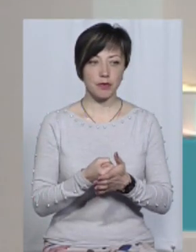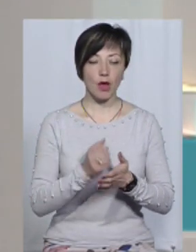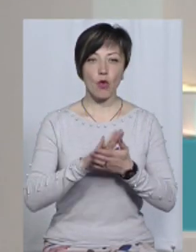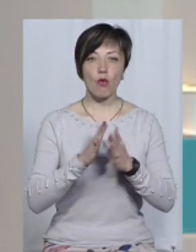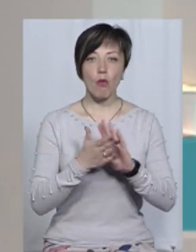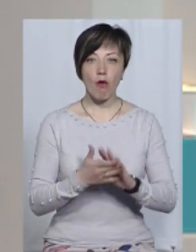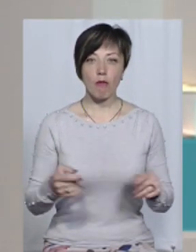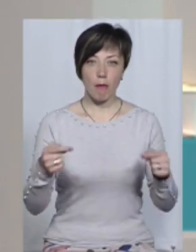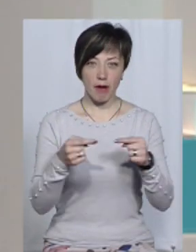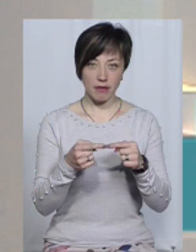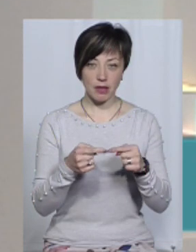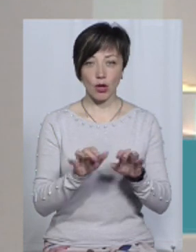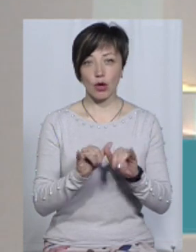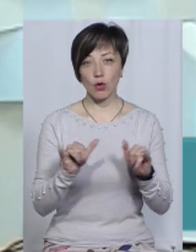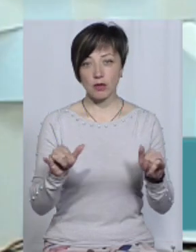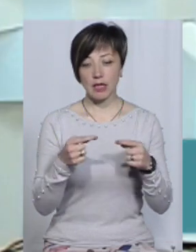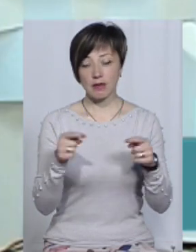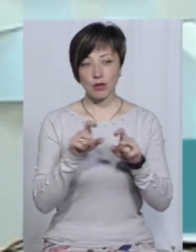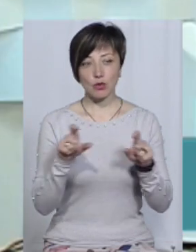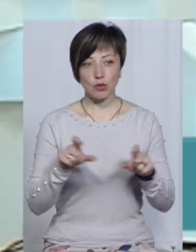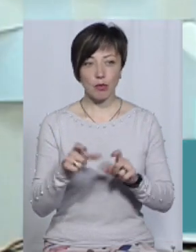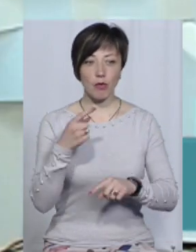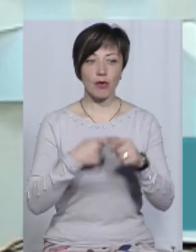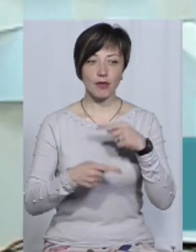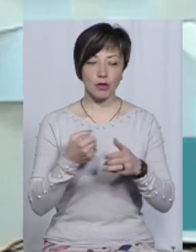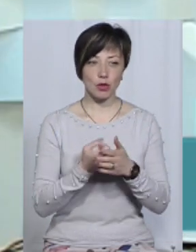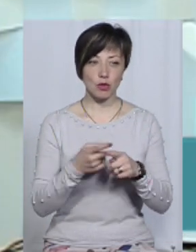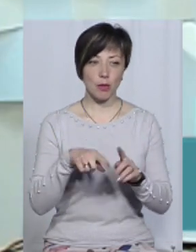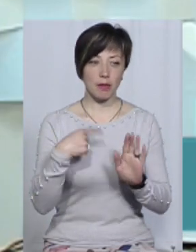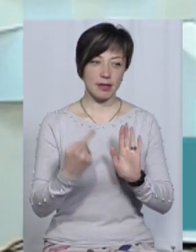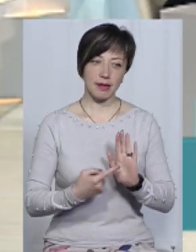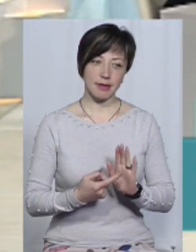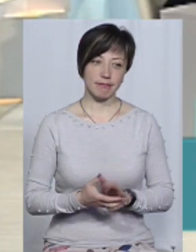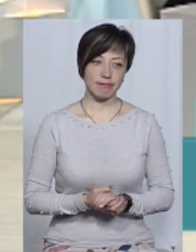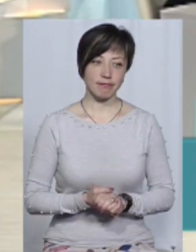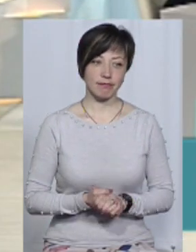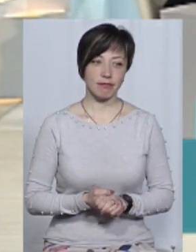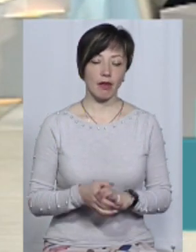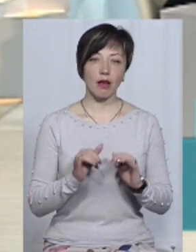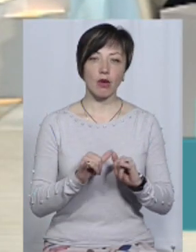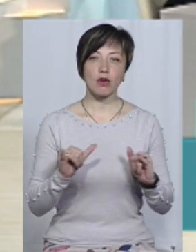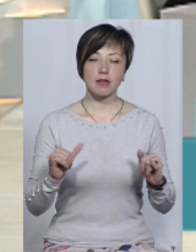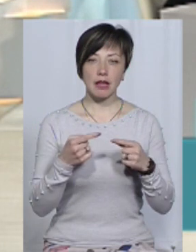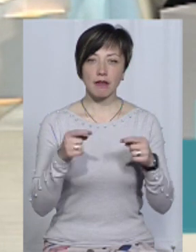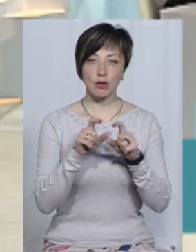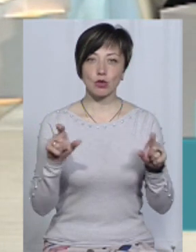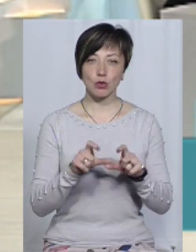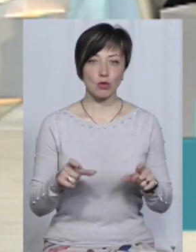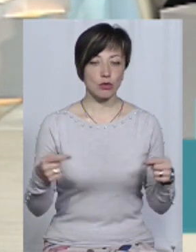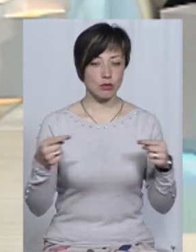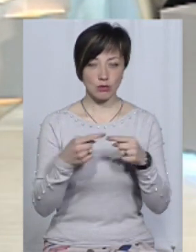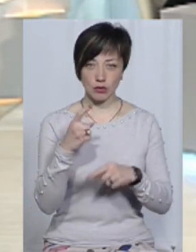умов певних. Розвиток інфраструктури. Повернімося до цього питання. Да, ну, розвиток інфраструктури